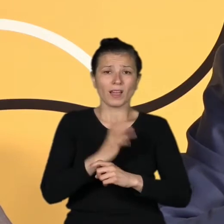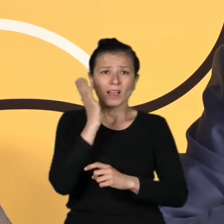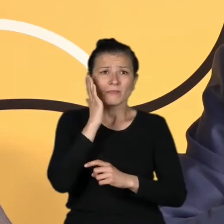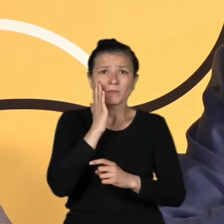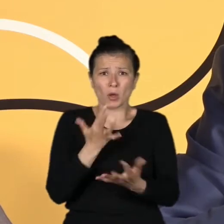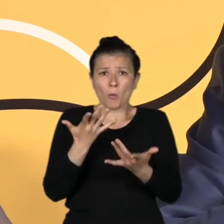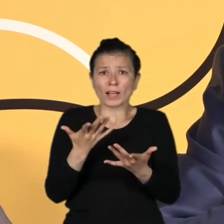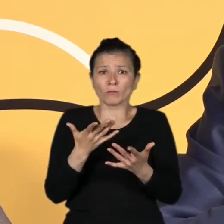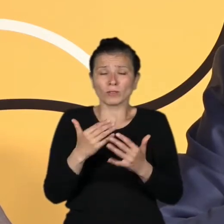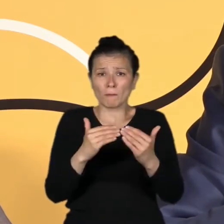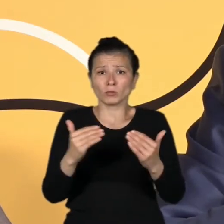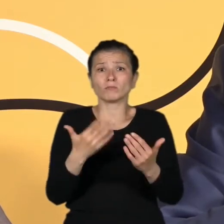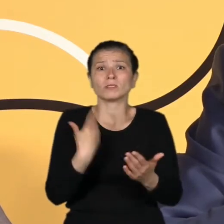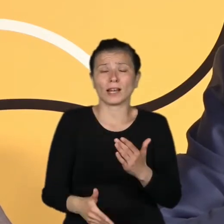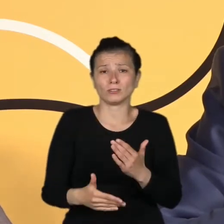jest to stracić tak naprawdę.